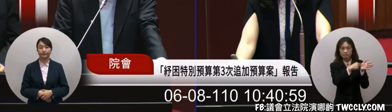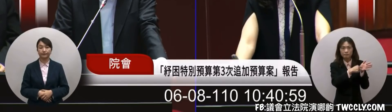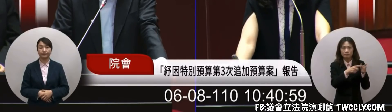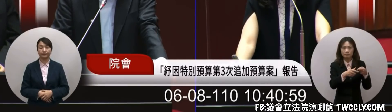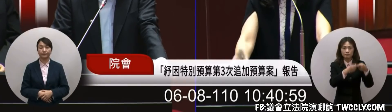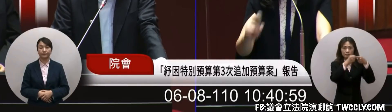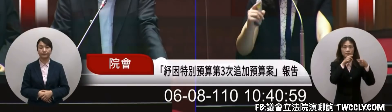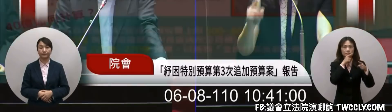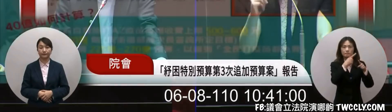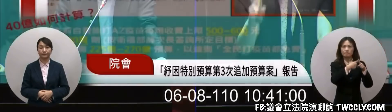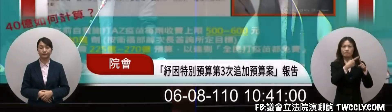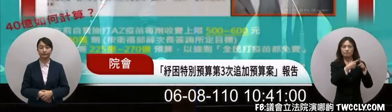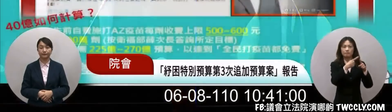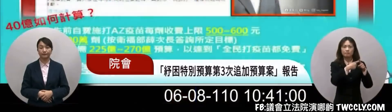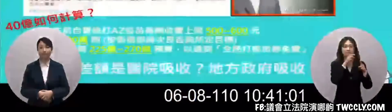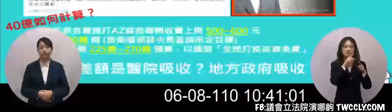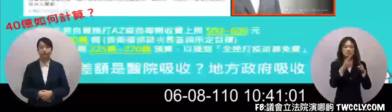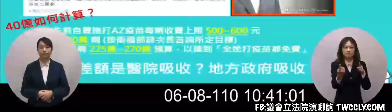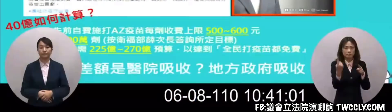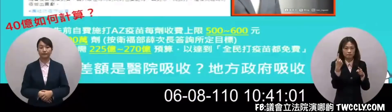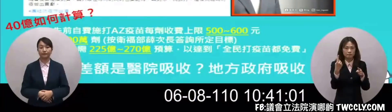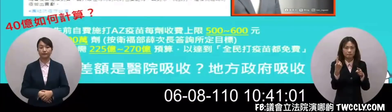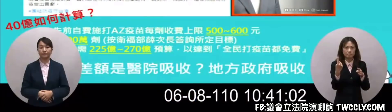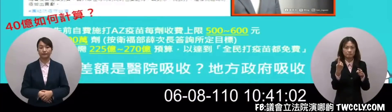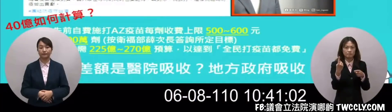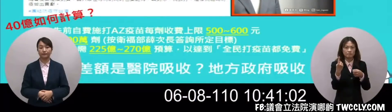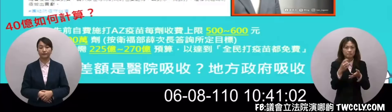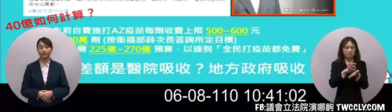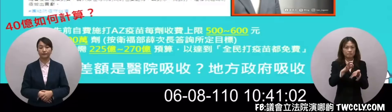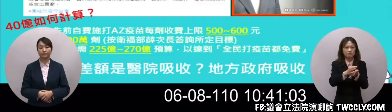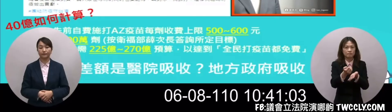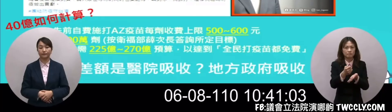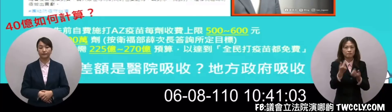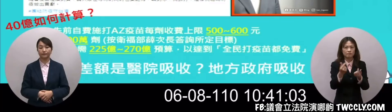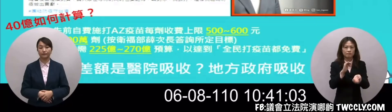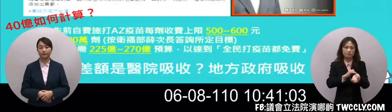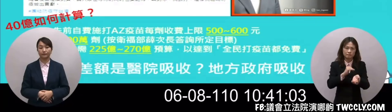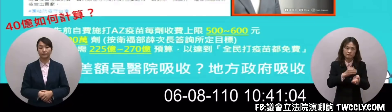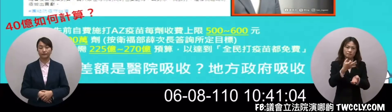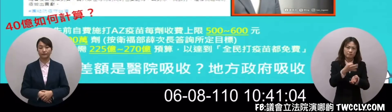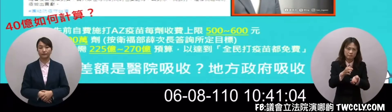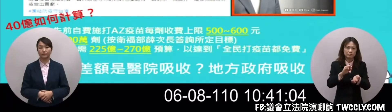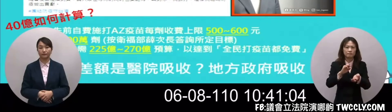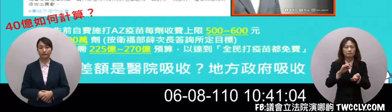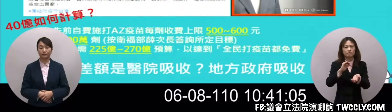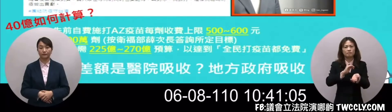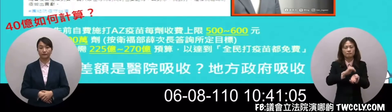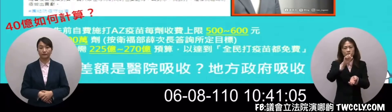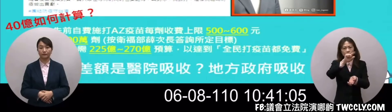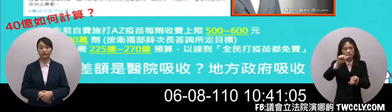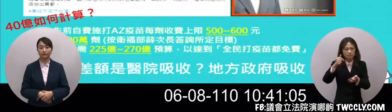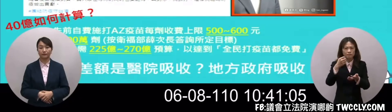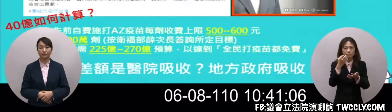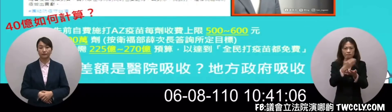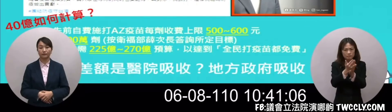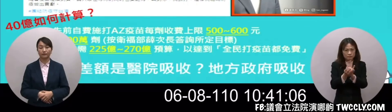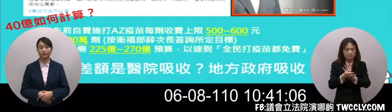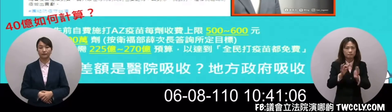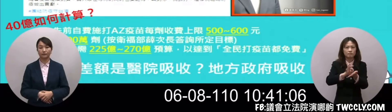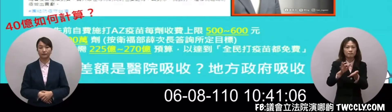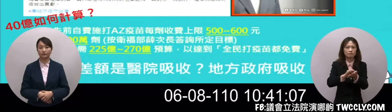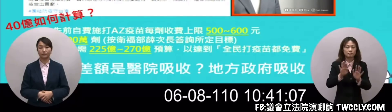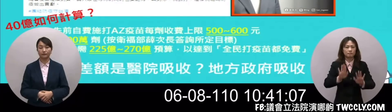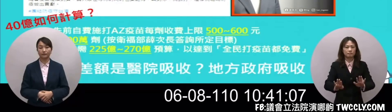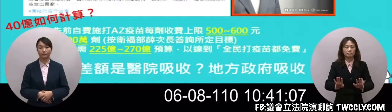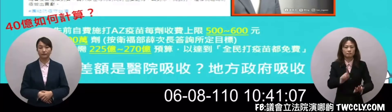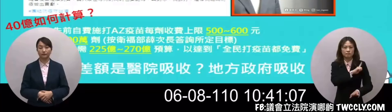数是 X 是一剂到底要负担多少行政费用，包含诊疗费、挂号费、医材费等等等的费用。现在民众去打自